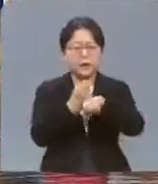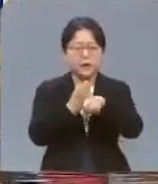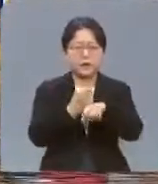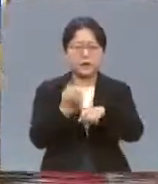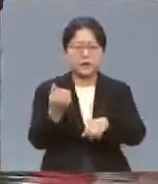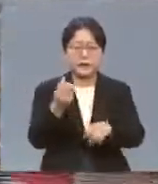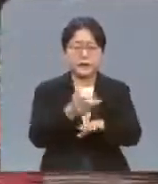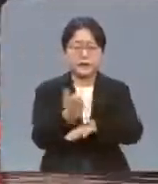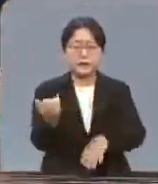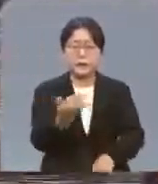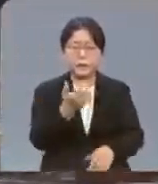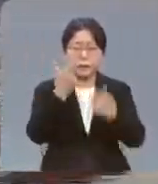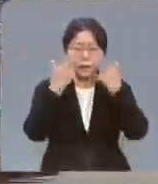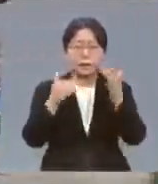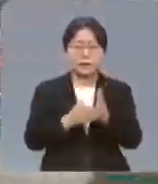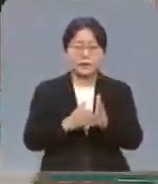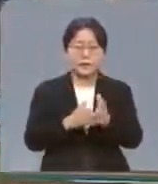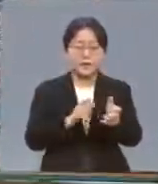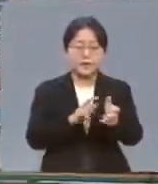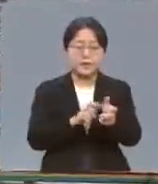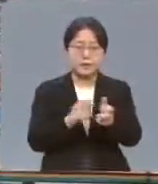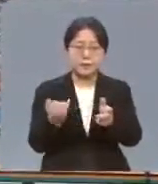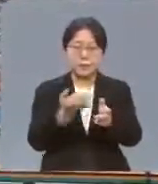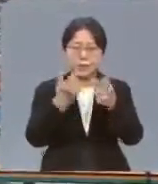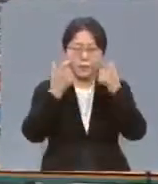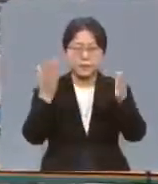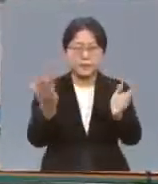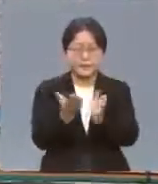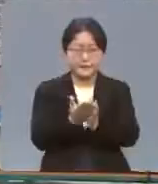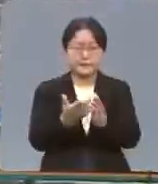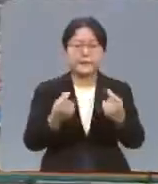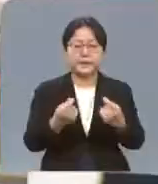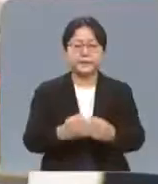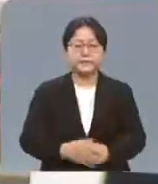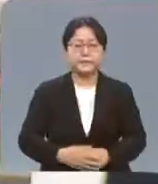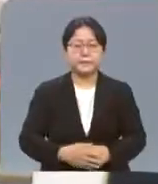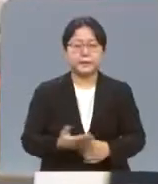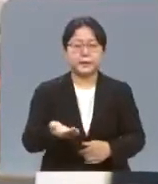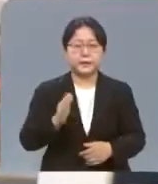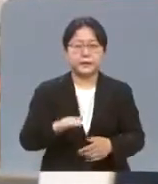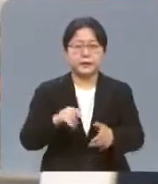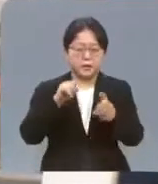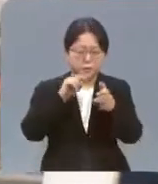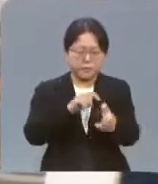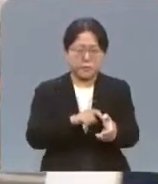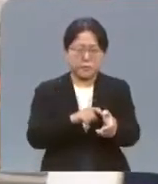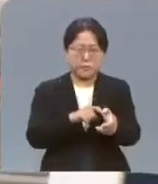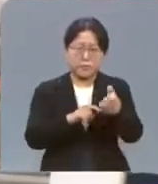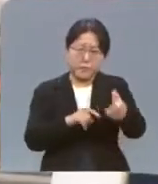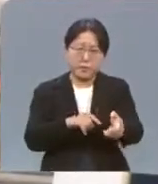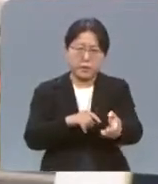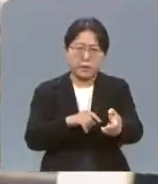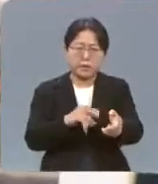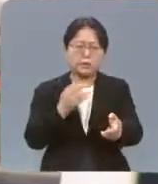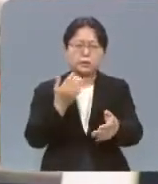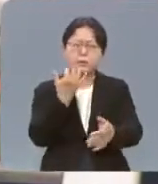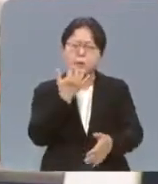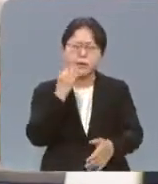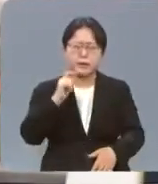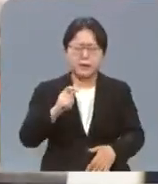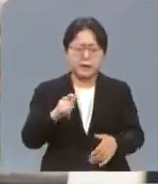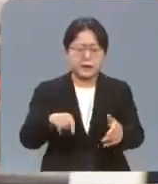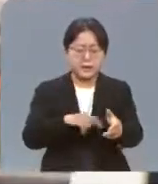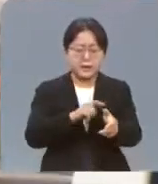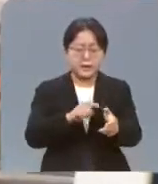확인했고 조양 가족 차량의 번호와 일치한다 고 밝혔습니다 잠은 수중 시야확보가 어렵고 차 썬팅 도 짙어 아직